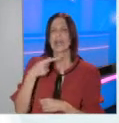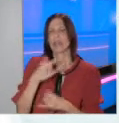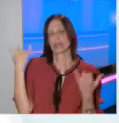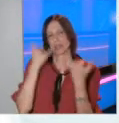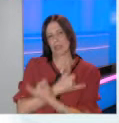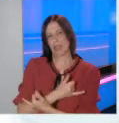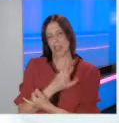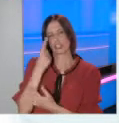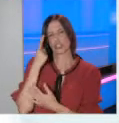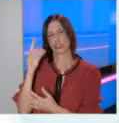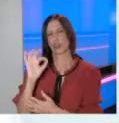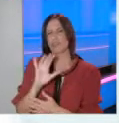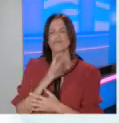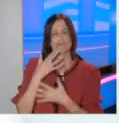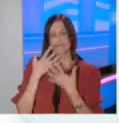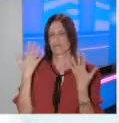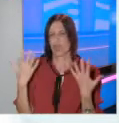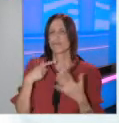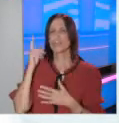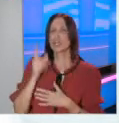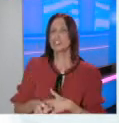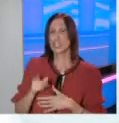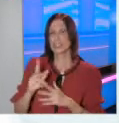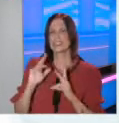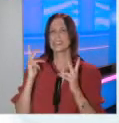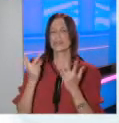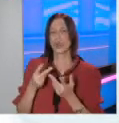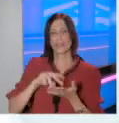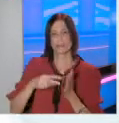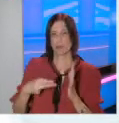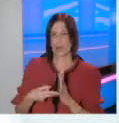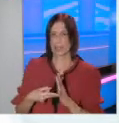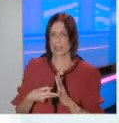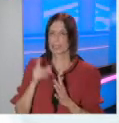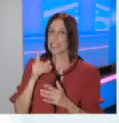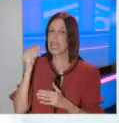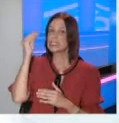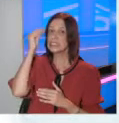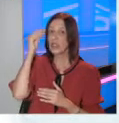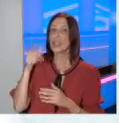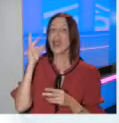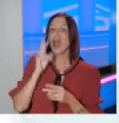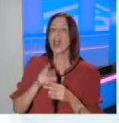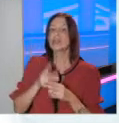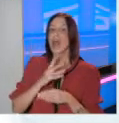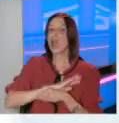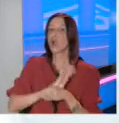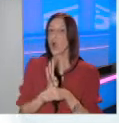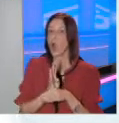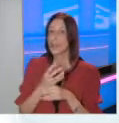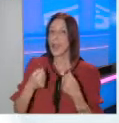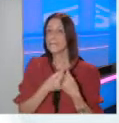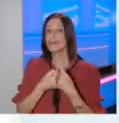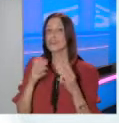טעתה בשיקול הדעת, ללא ספק, ונענשת על כך ציבורית ופוליטית. אך צריך לזכור שהיא חלתה בקורונה